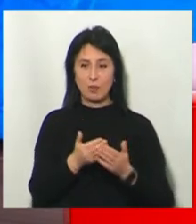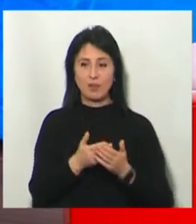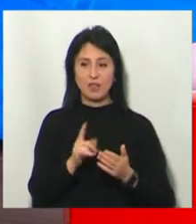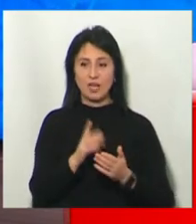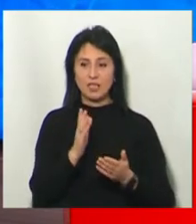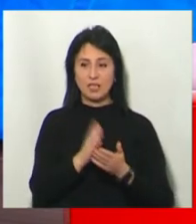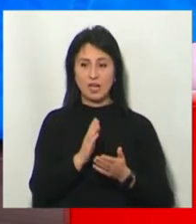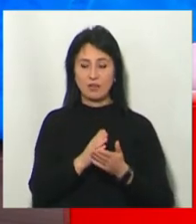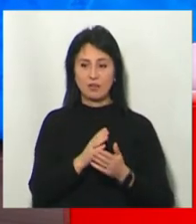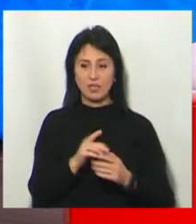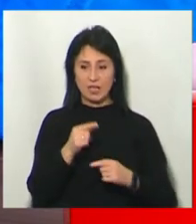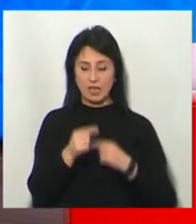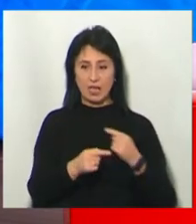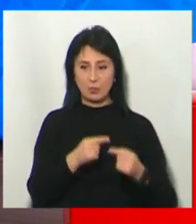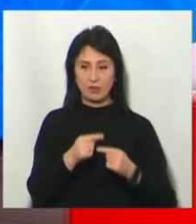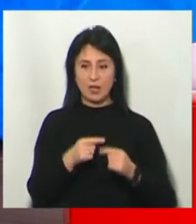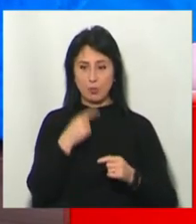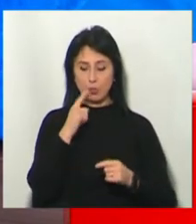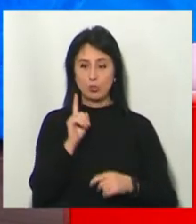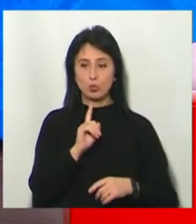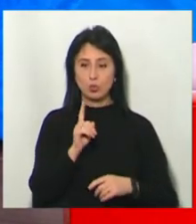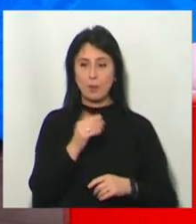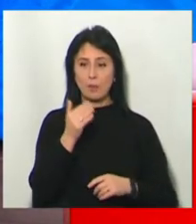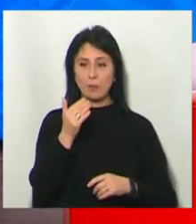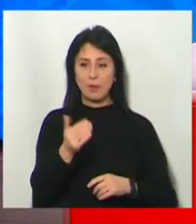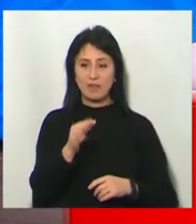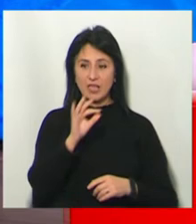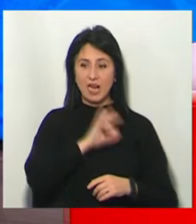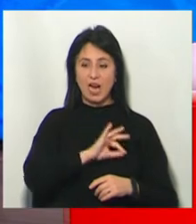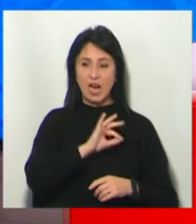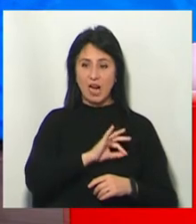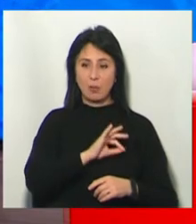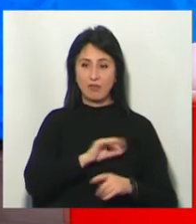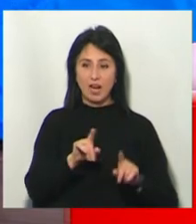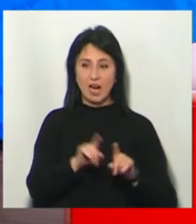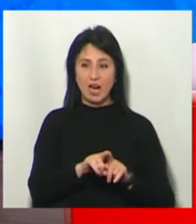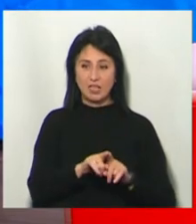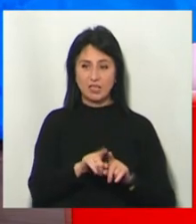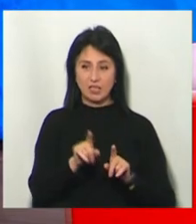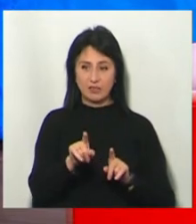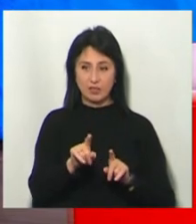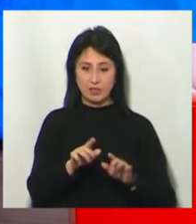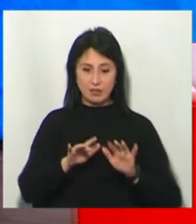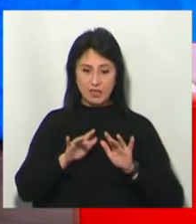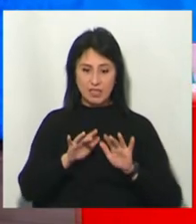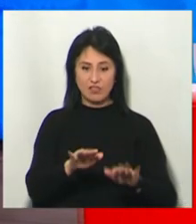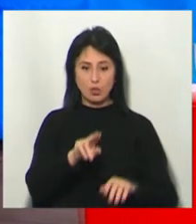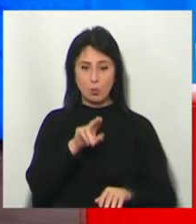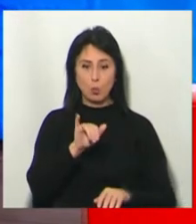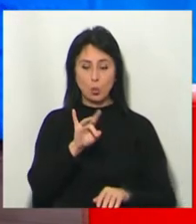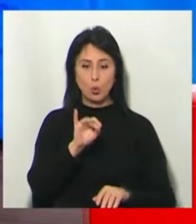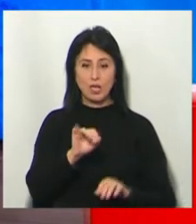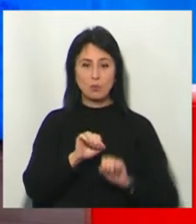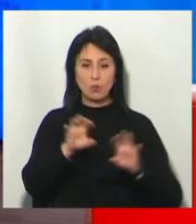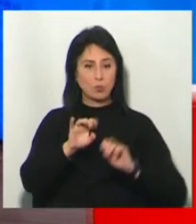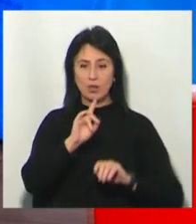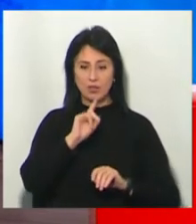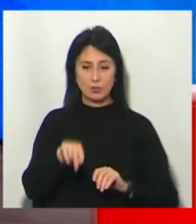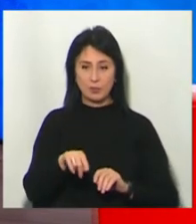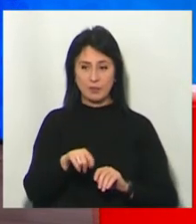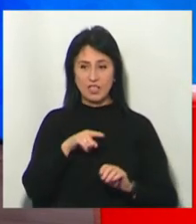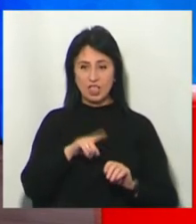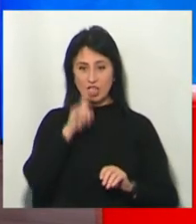რეკომენდაცია რომელიც არის თანამედროვე და ამბობს რომ მათი გამოყენება ასეთ რადიკალურ ძრებს პურინების სვლის დარღვევაში